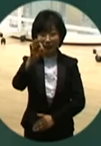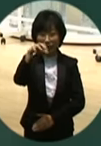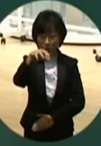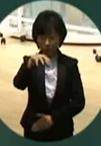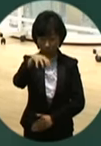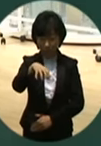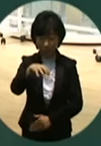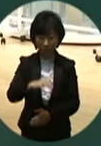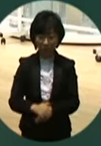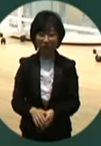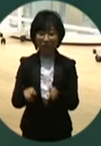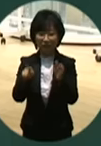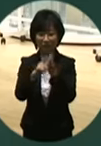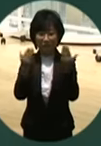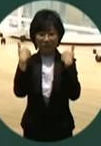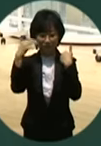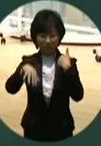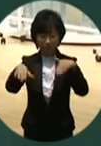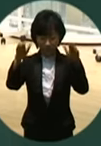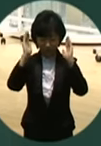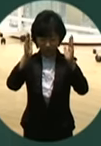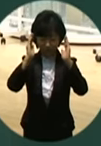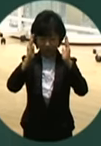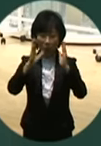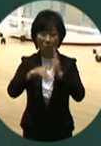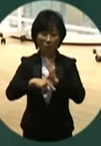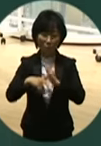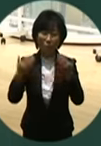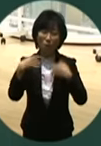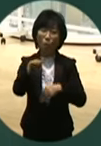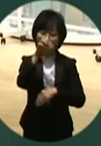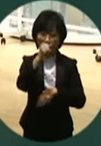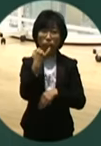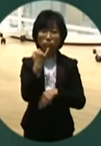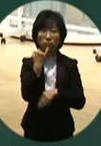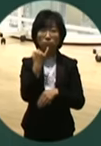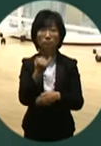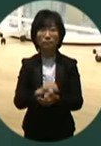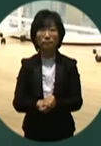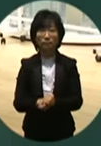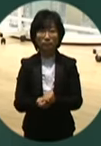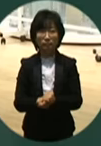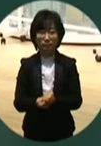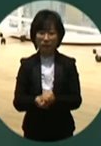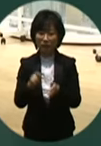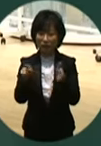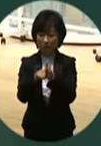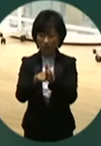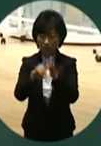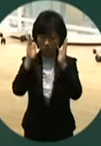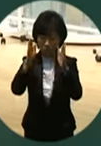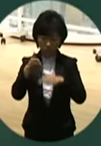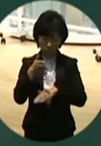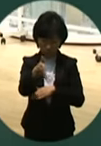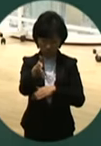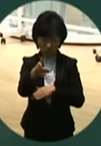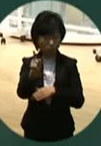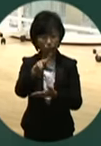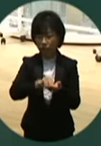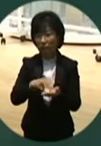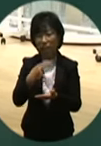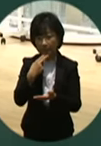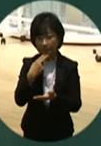So when I was going to theological seminary in Seoul, I went to Chongshin, so it's a good school. 뭐 신학에 아무 문제가 없어요. And they have absolutely no